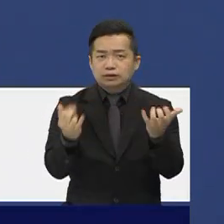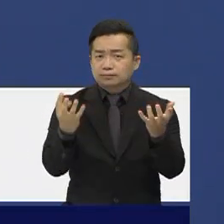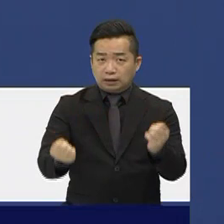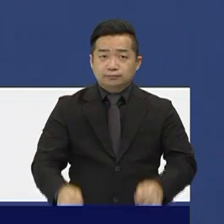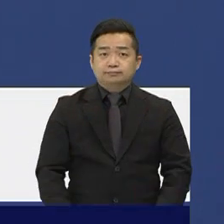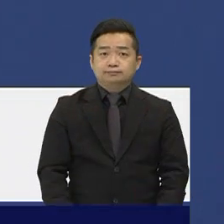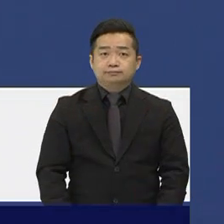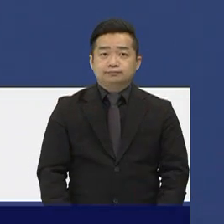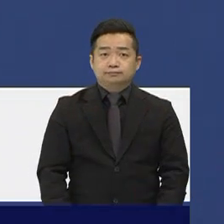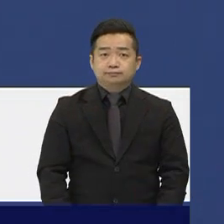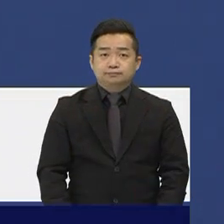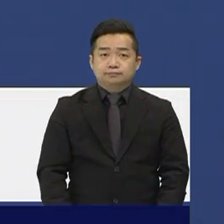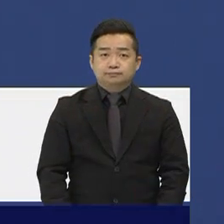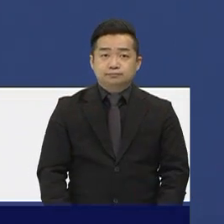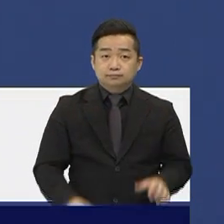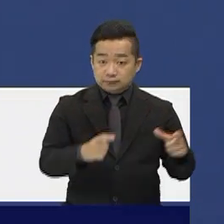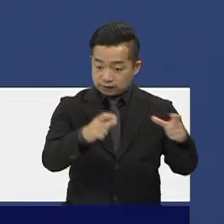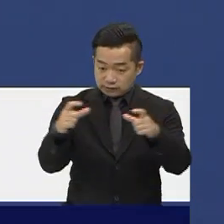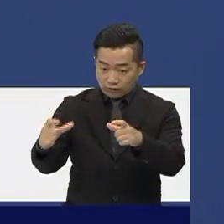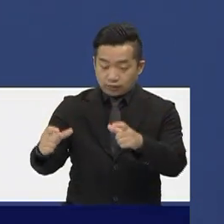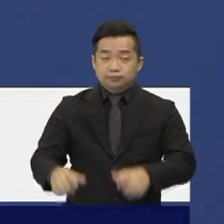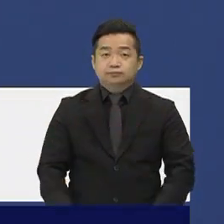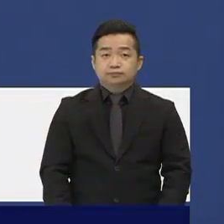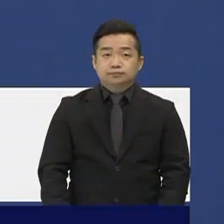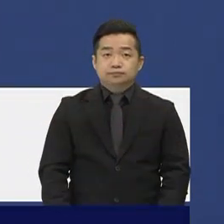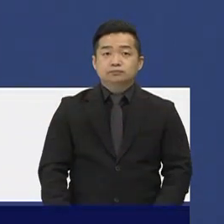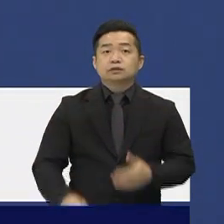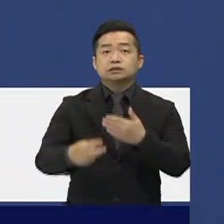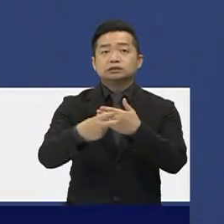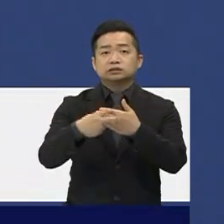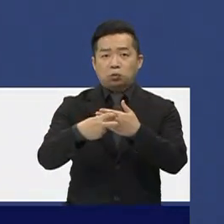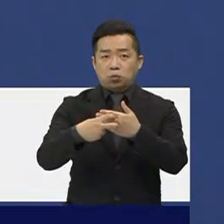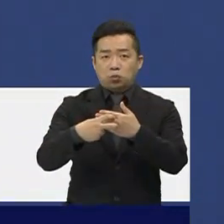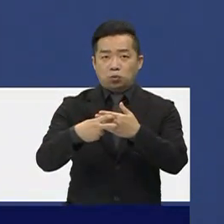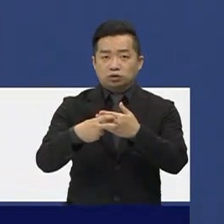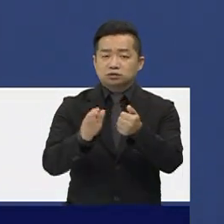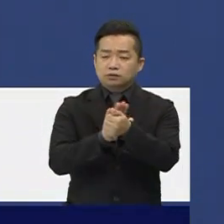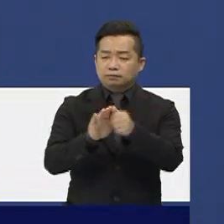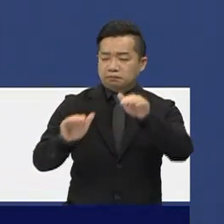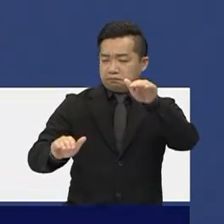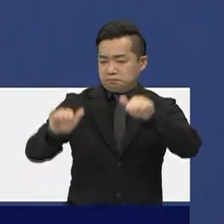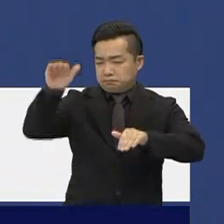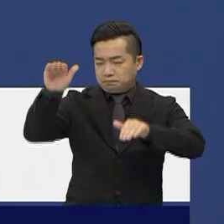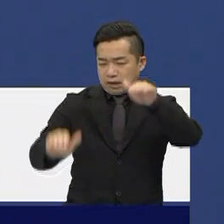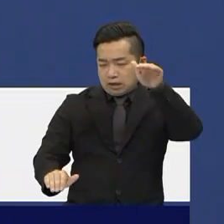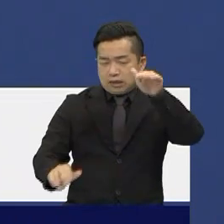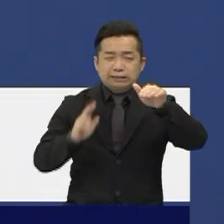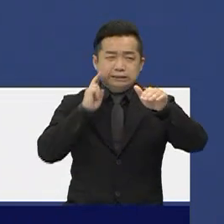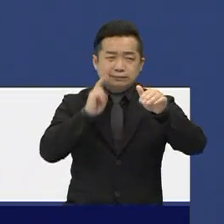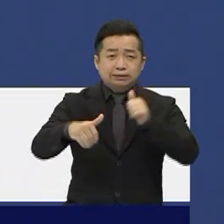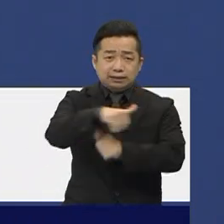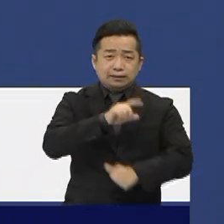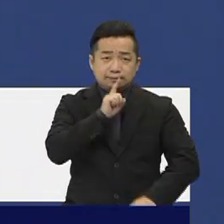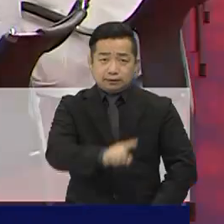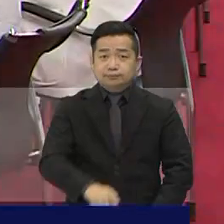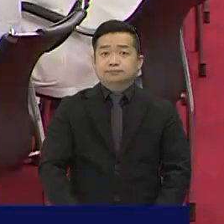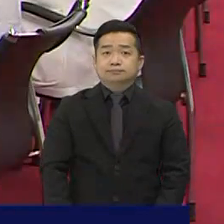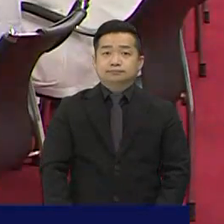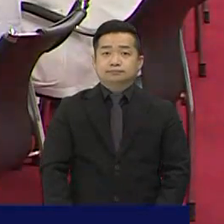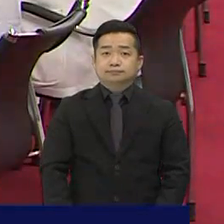많습니다. 또 지역 간 의료 격차 문제도 심각한 수준에